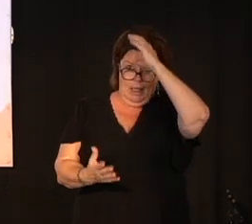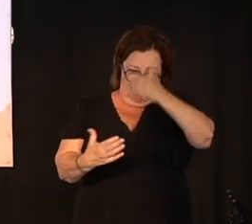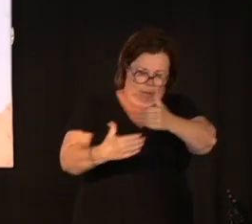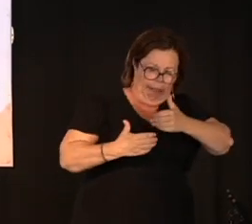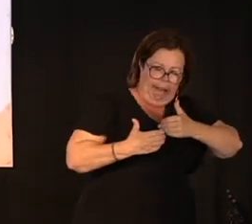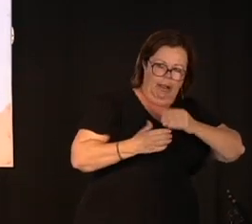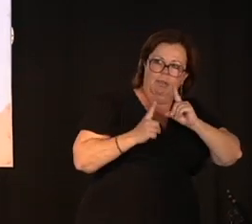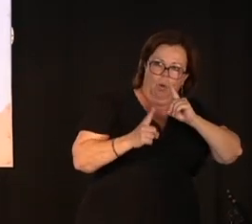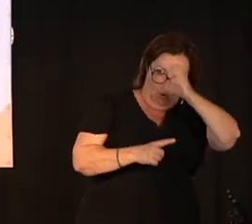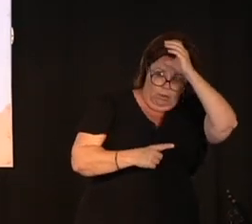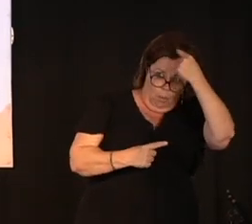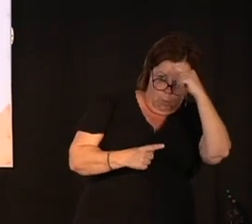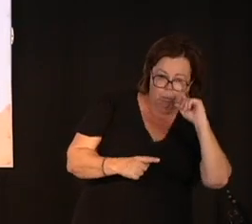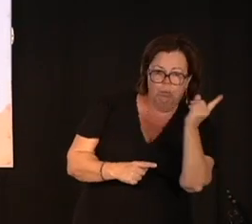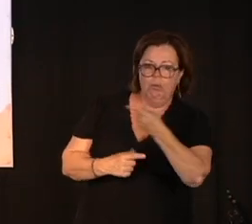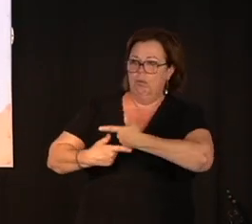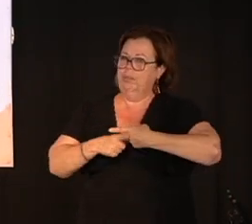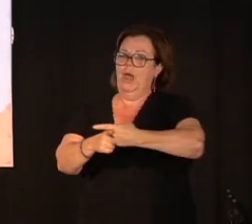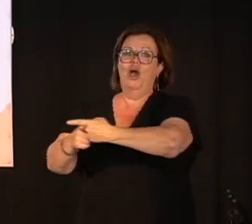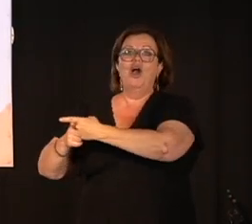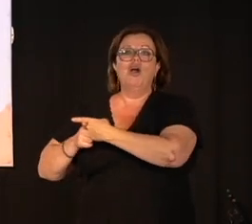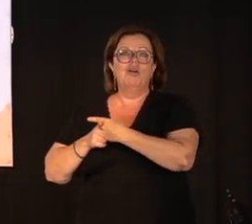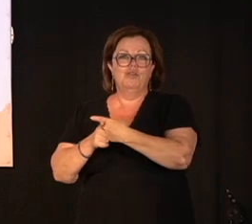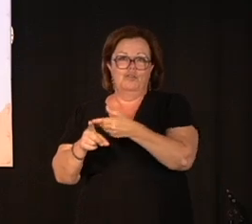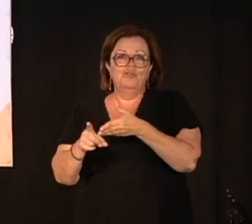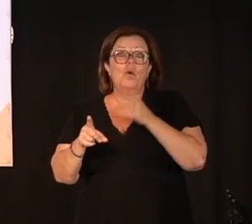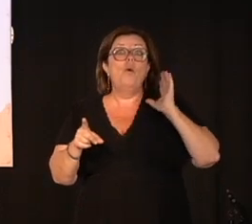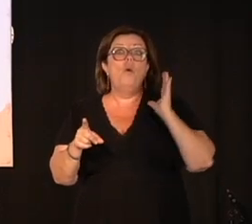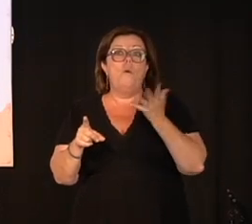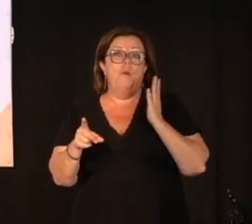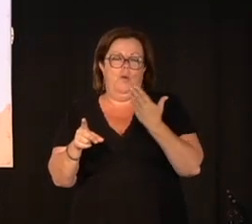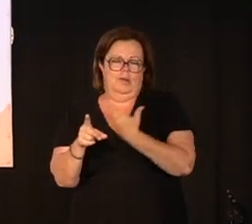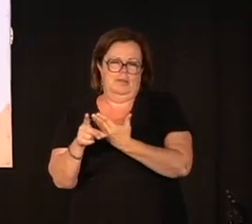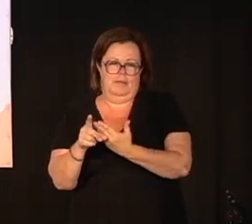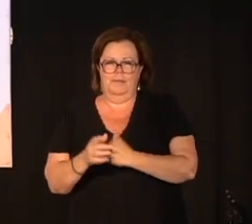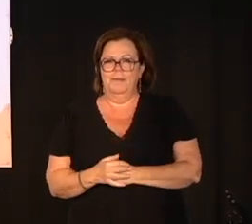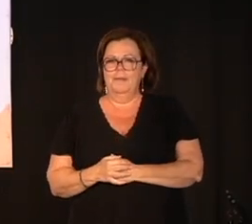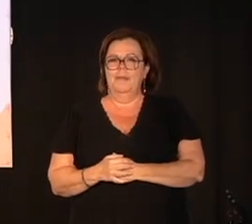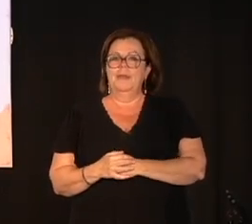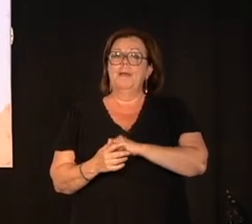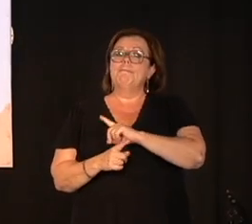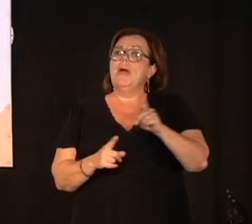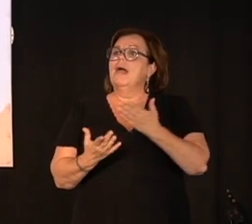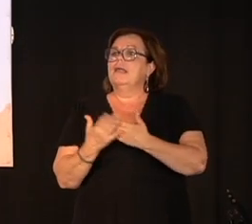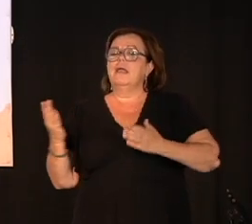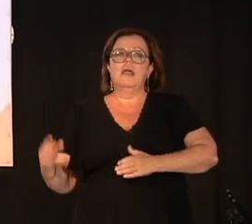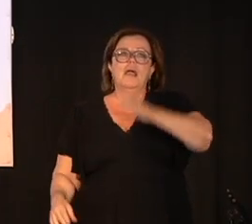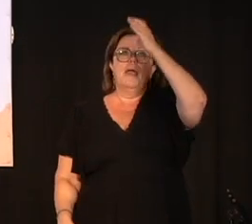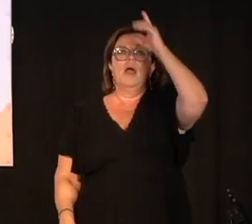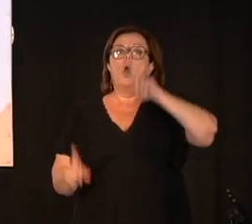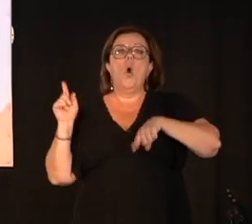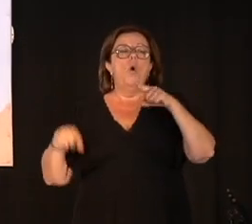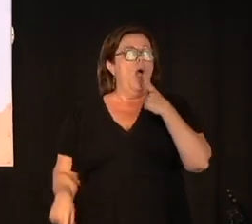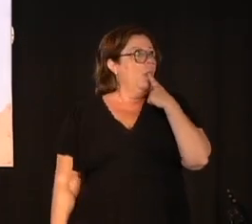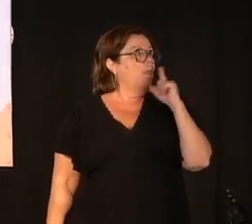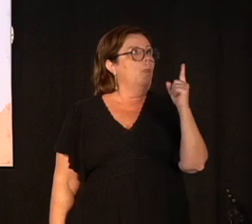puis pas seulement des savoirs, j'allais dire, aux doigts levés, aux doigts mouillés, qui peuvent conduire des gens parfois à prendre